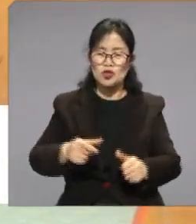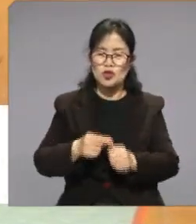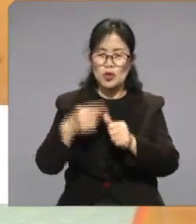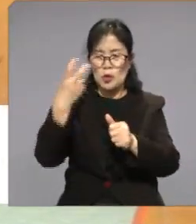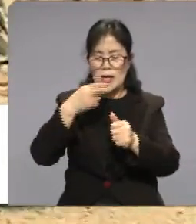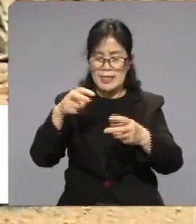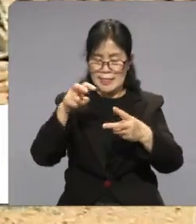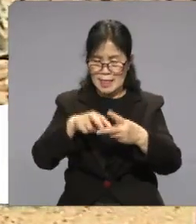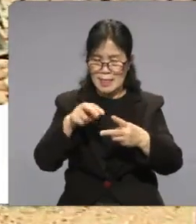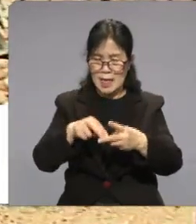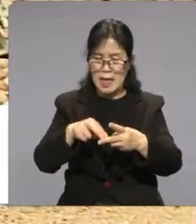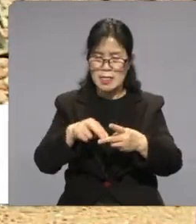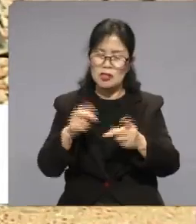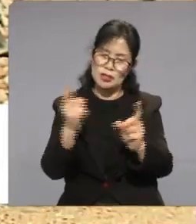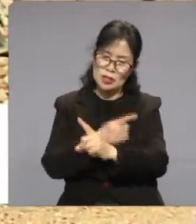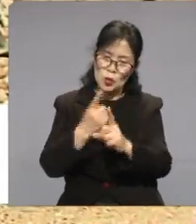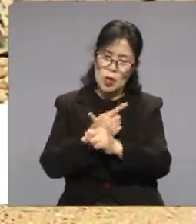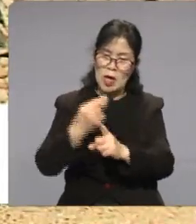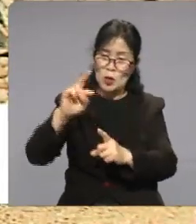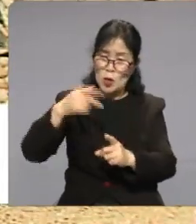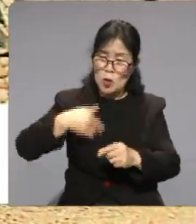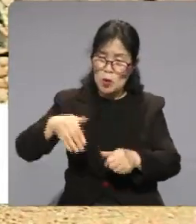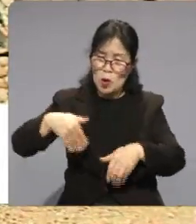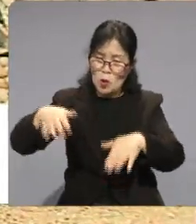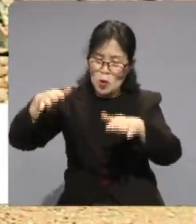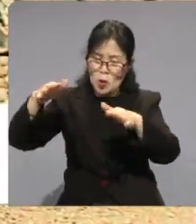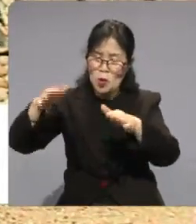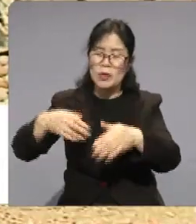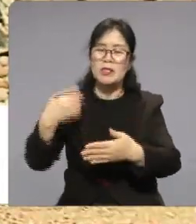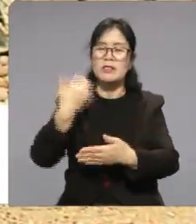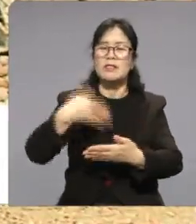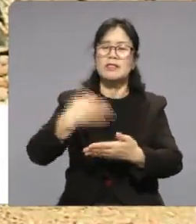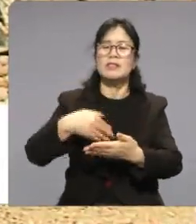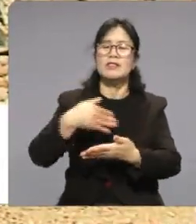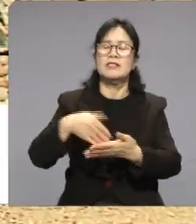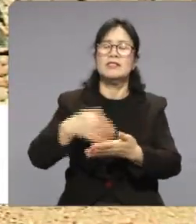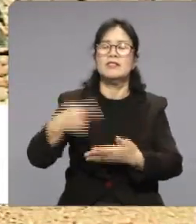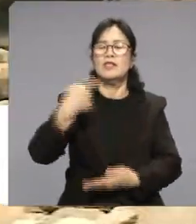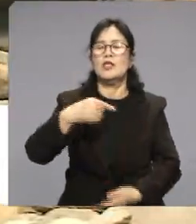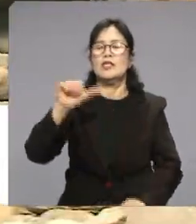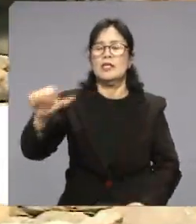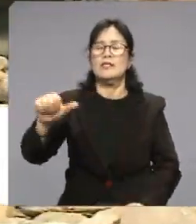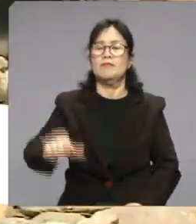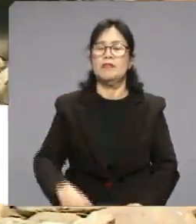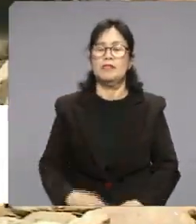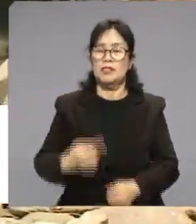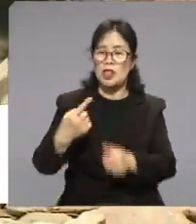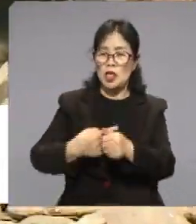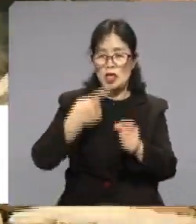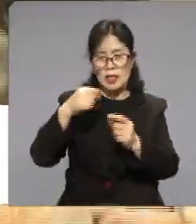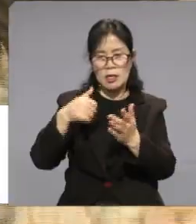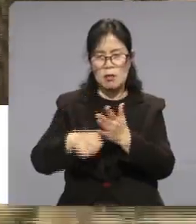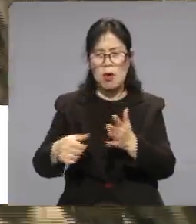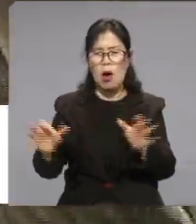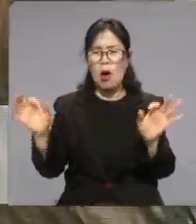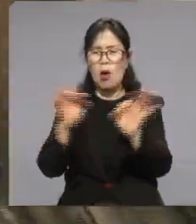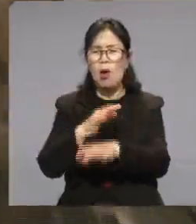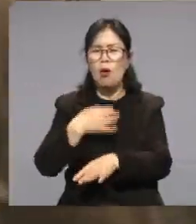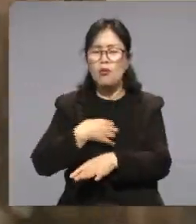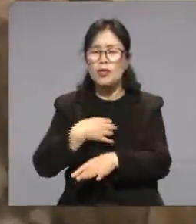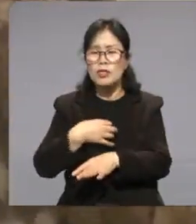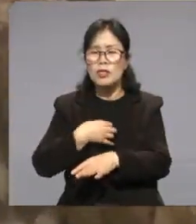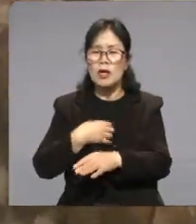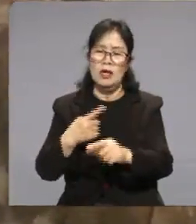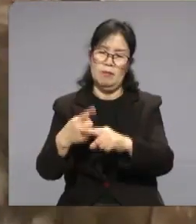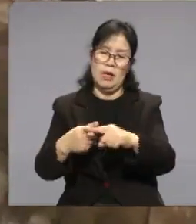관리센터에서 구조 치료해 돌려보낸 동물은 1마리 천연 기념물과 멸종 위기 종이 절반